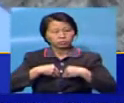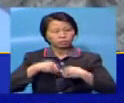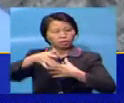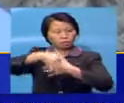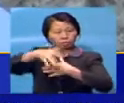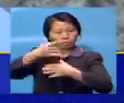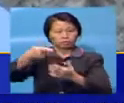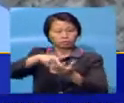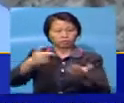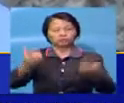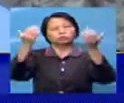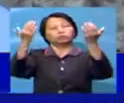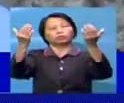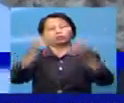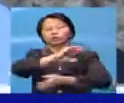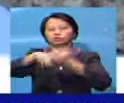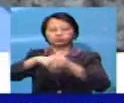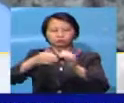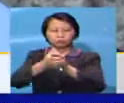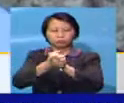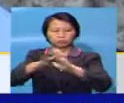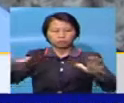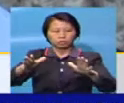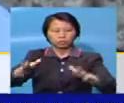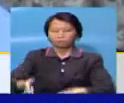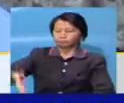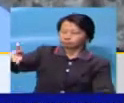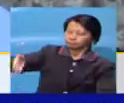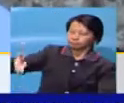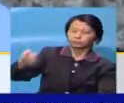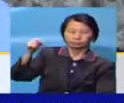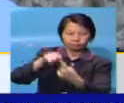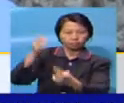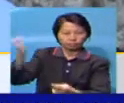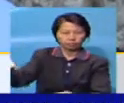lagi mendoakan semuanya selamat, menyampaikan salam beliau kepada